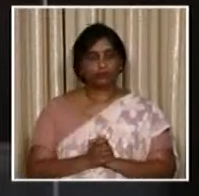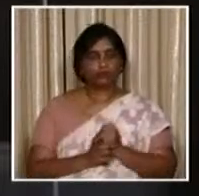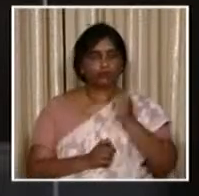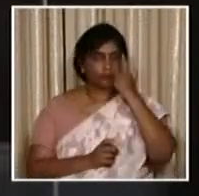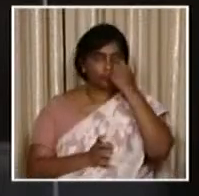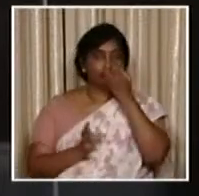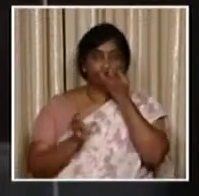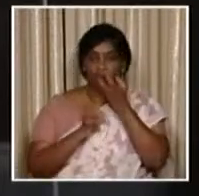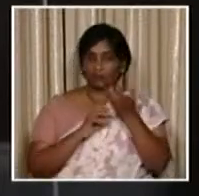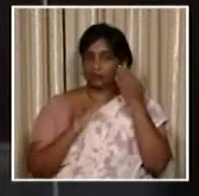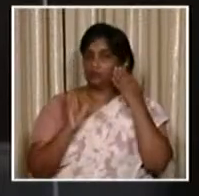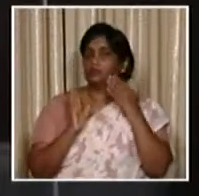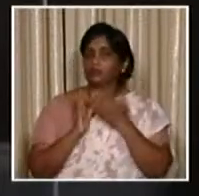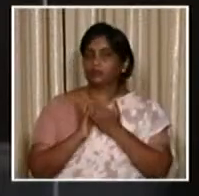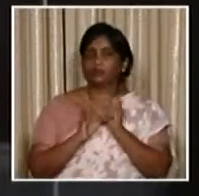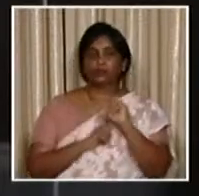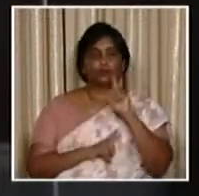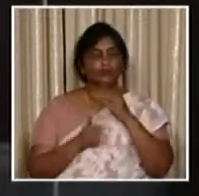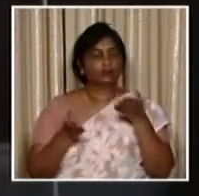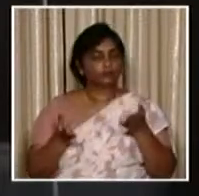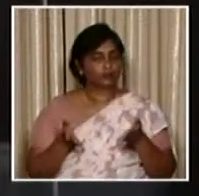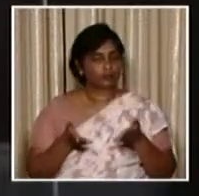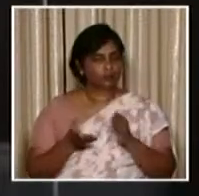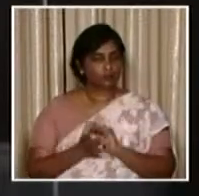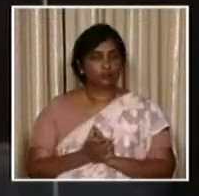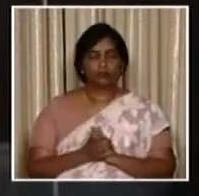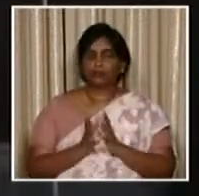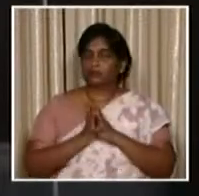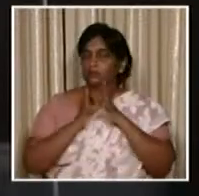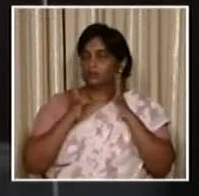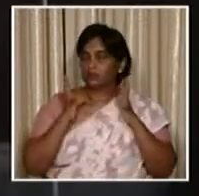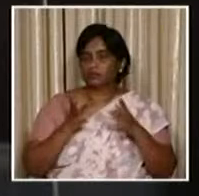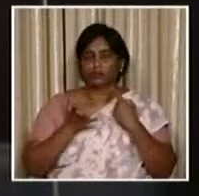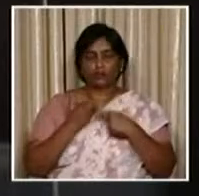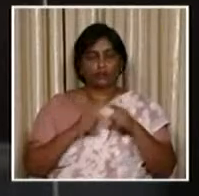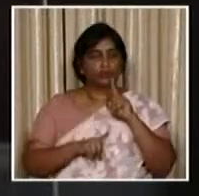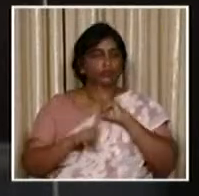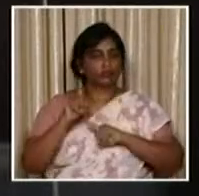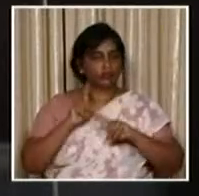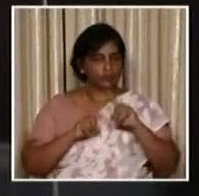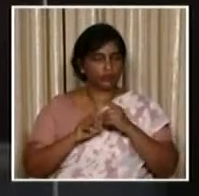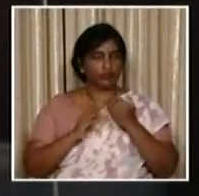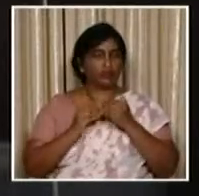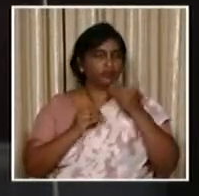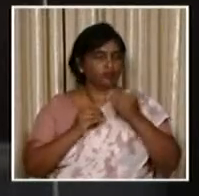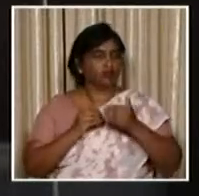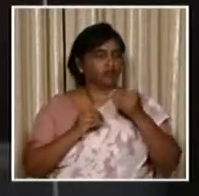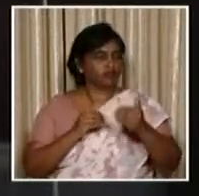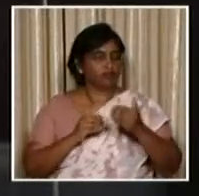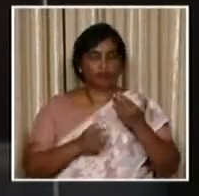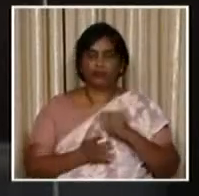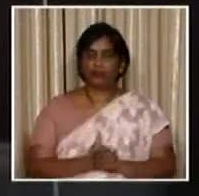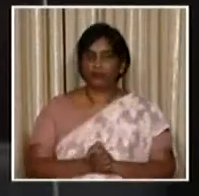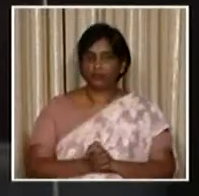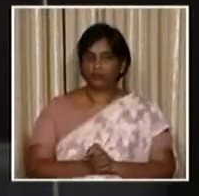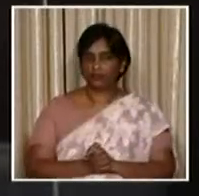Pasku Praharaya Gana Me Sabhave Hungak Deval Kata Una Kalin Kalatat Kata Una.